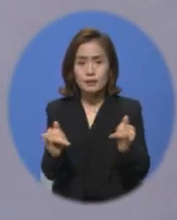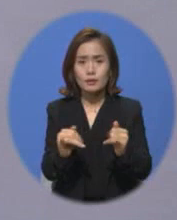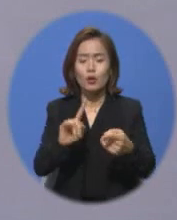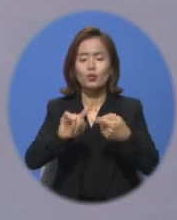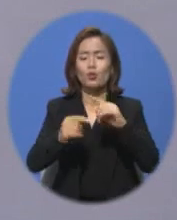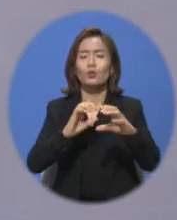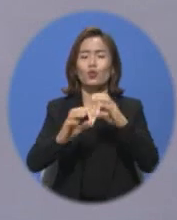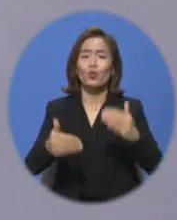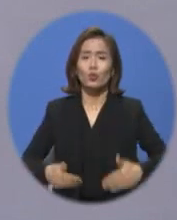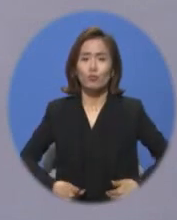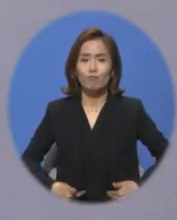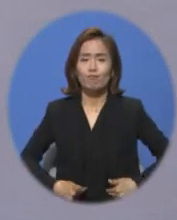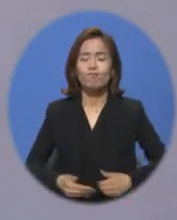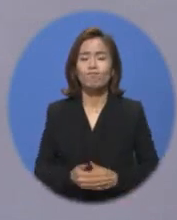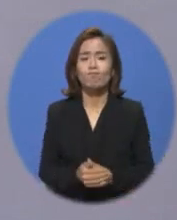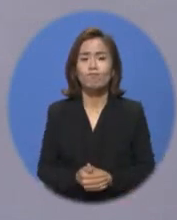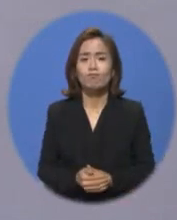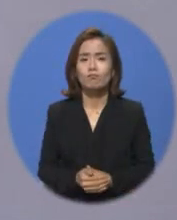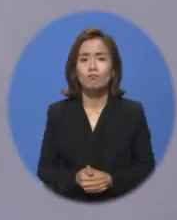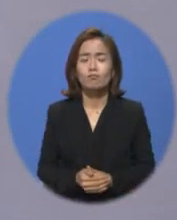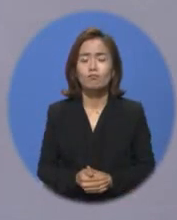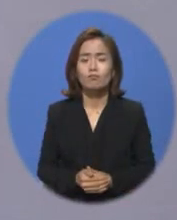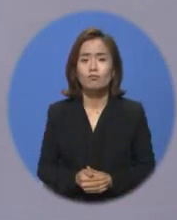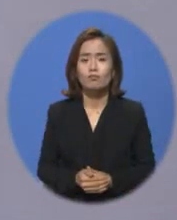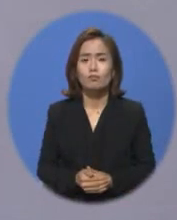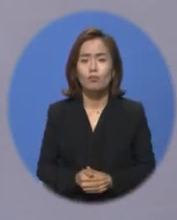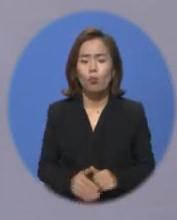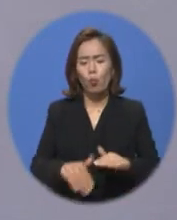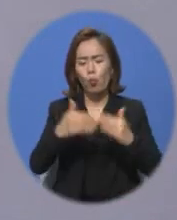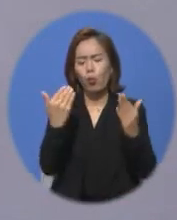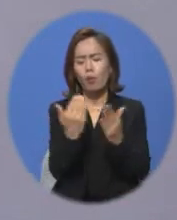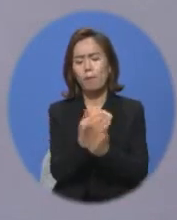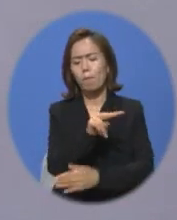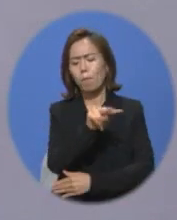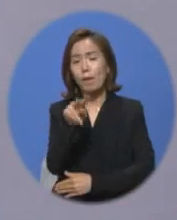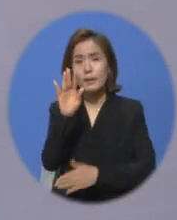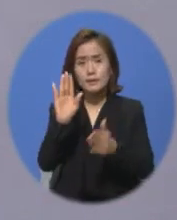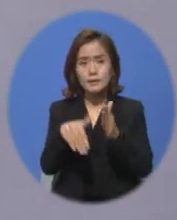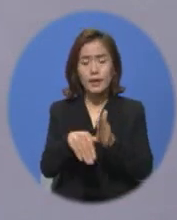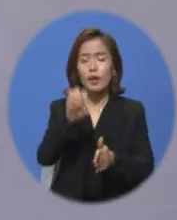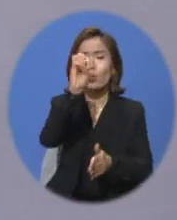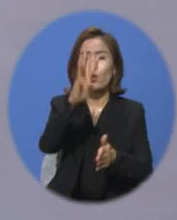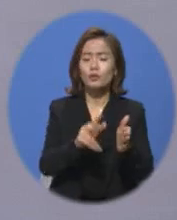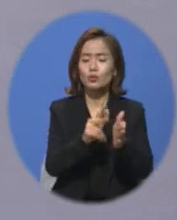지역주민및이해관계자들과충분히소통해야한다고생각합니다. 하지만전반적인추세를살펴보면